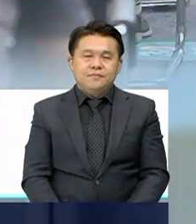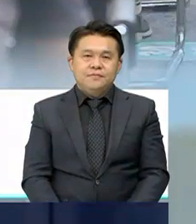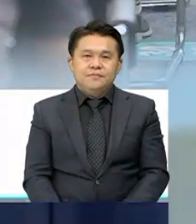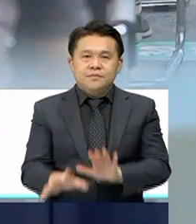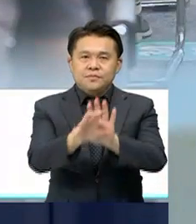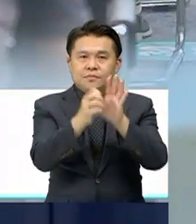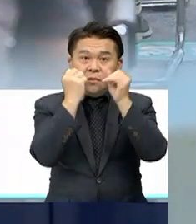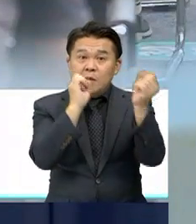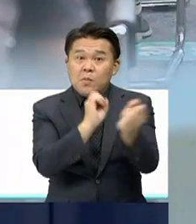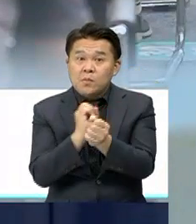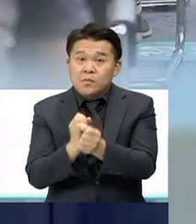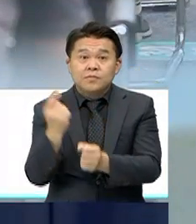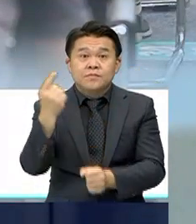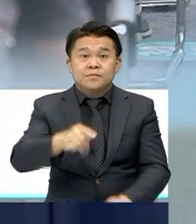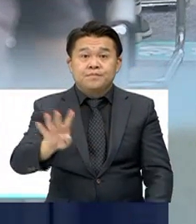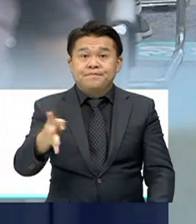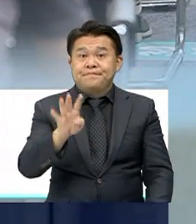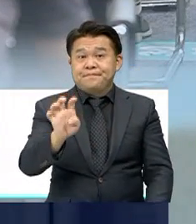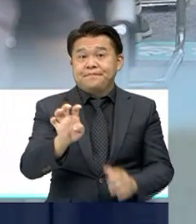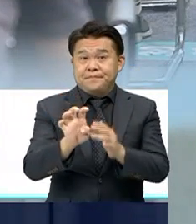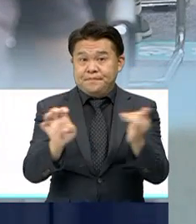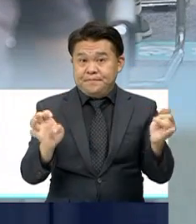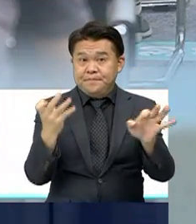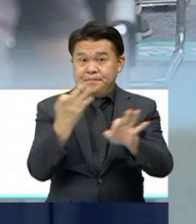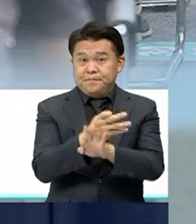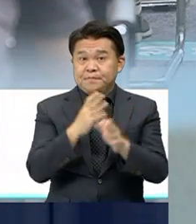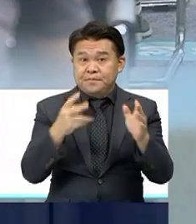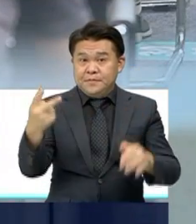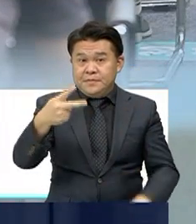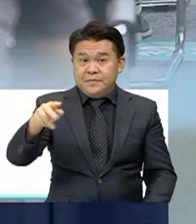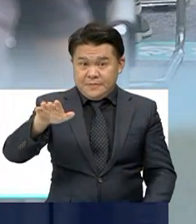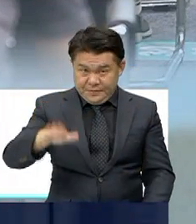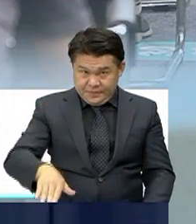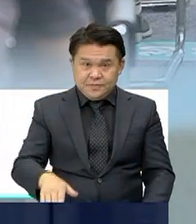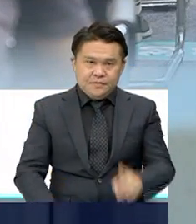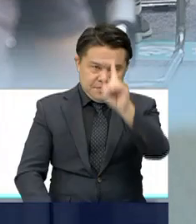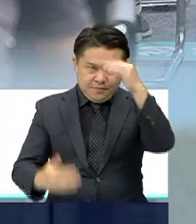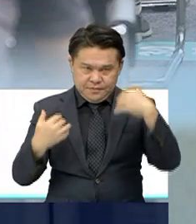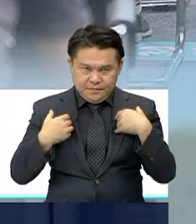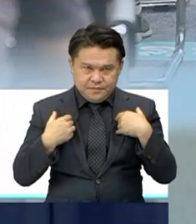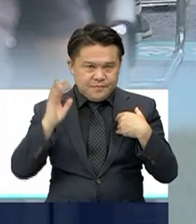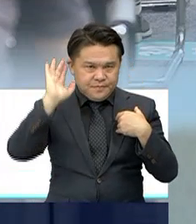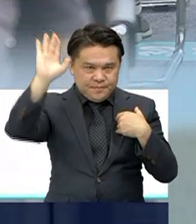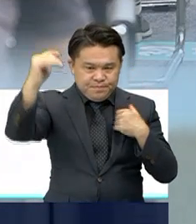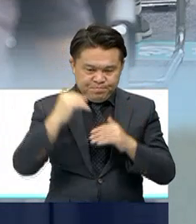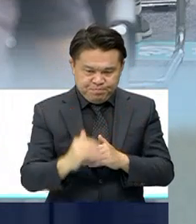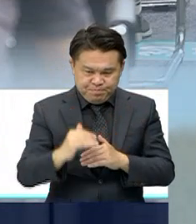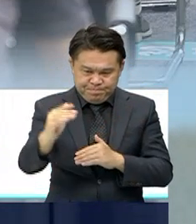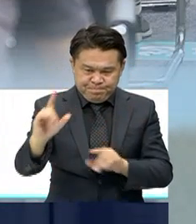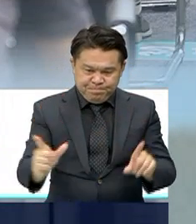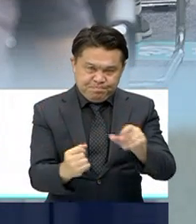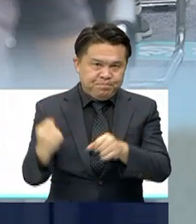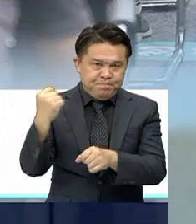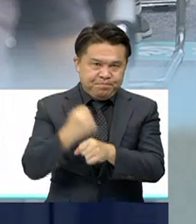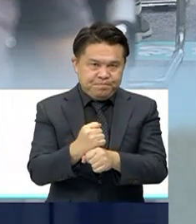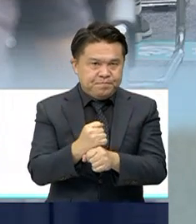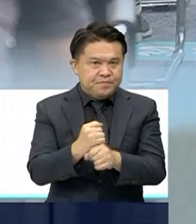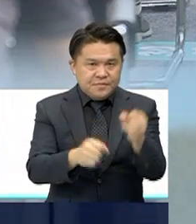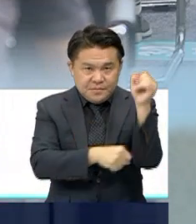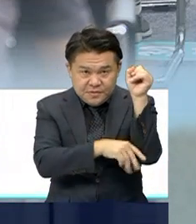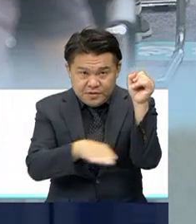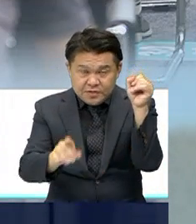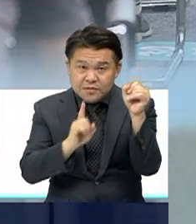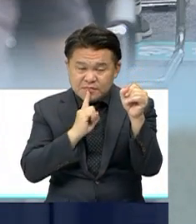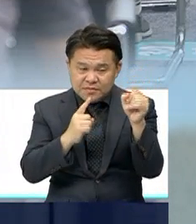코로나19 신규 확진자는 1,440명으로 2주 연속 2,000명 아래로 집계됐습니다. 정부가 단계적 일상회복 전환의 기준으로